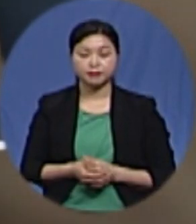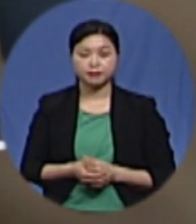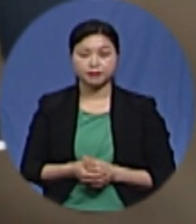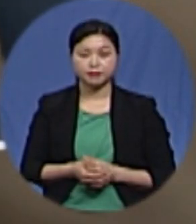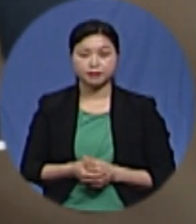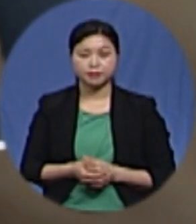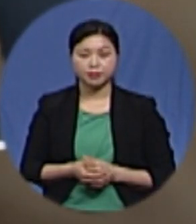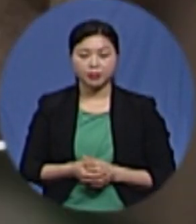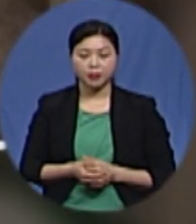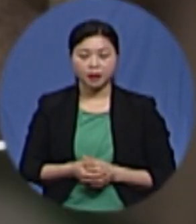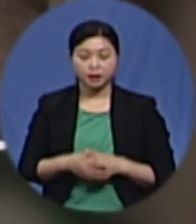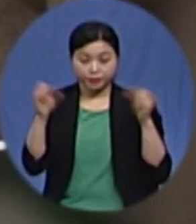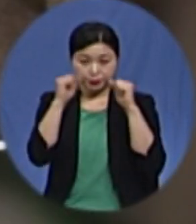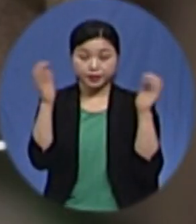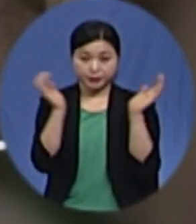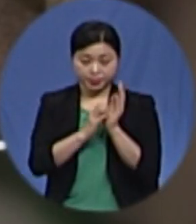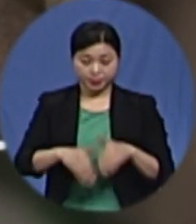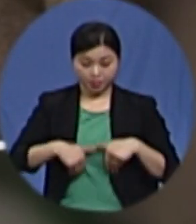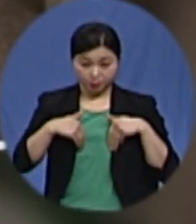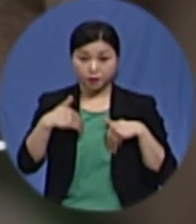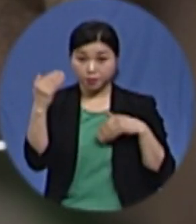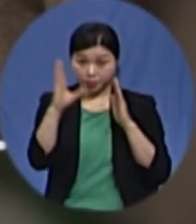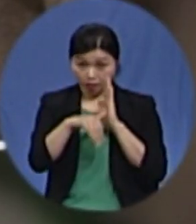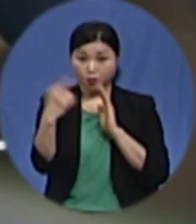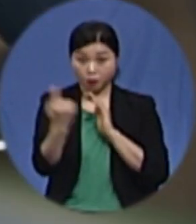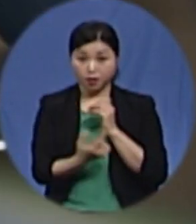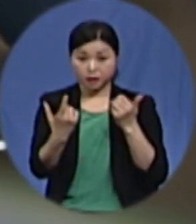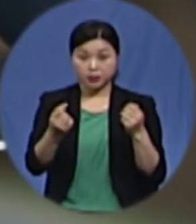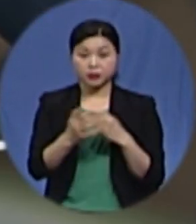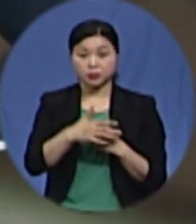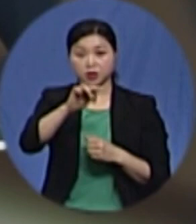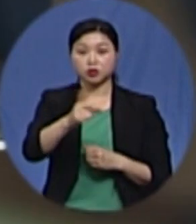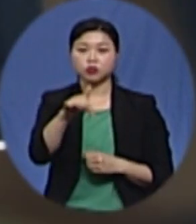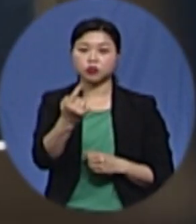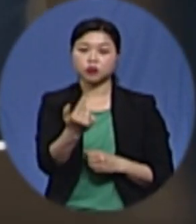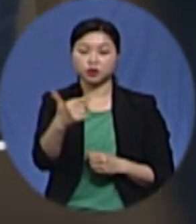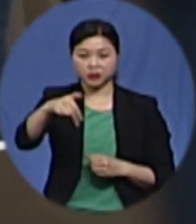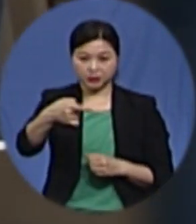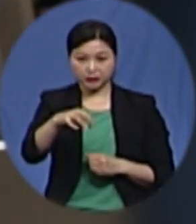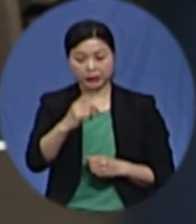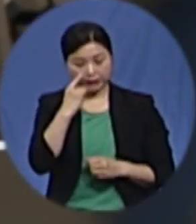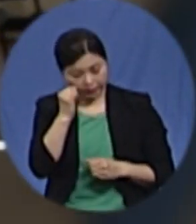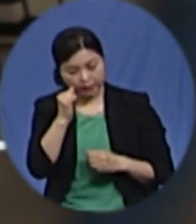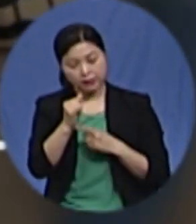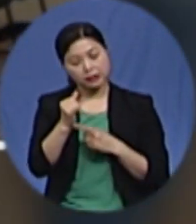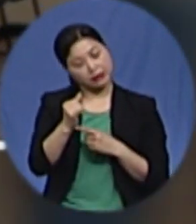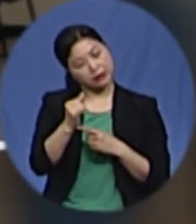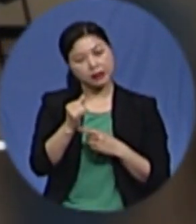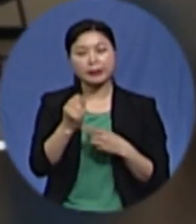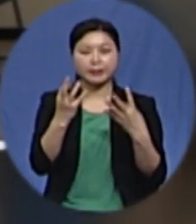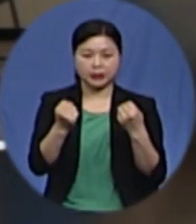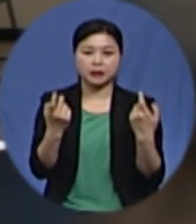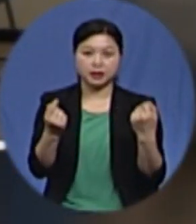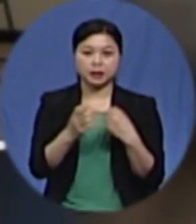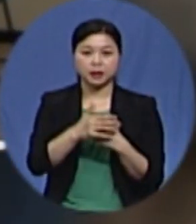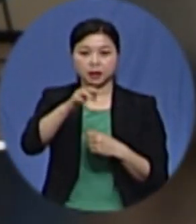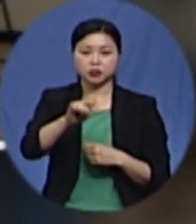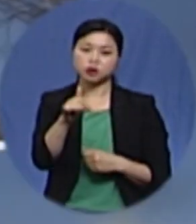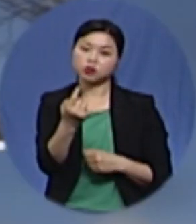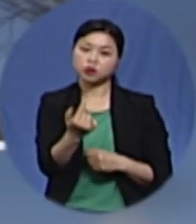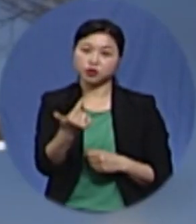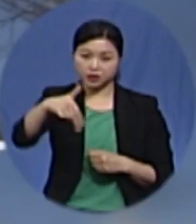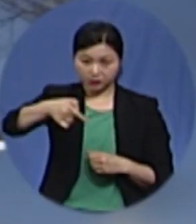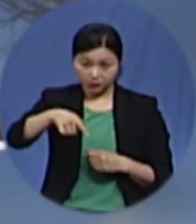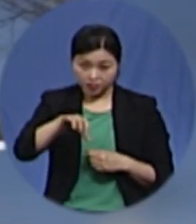추운 겨울이 가고 따뜻한 봄이 왔지만 충곤증으로 고생하기 쉽습니다. 그런데 이 충곤증이